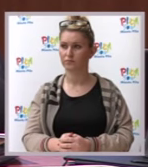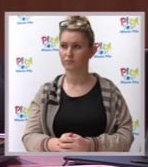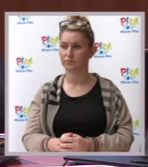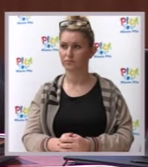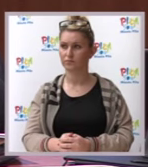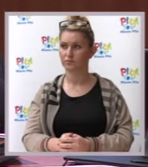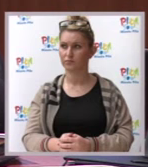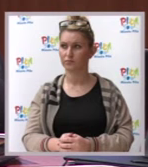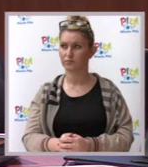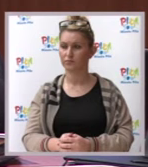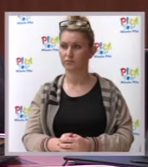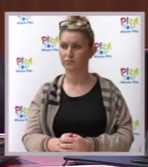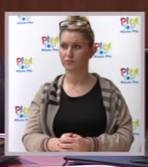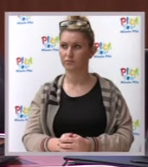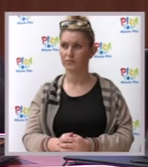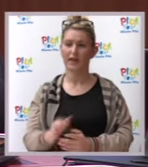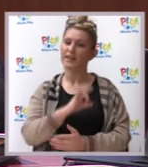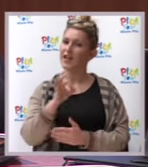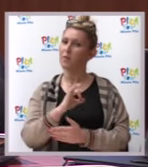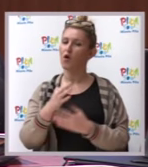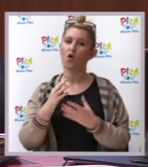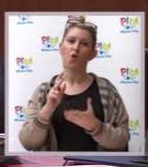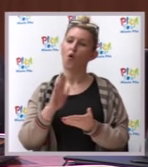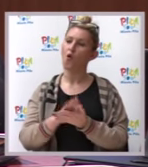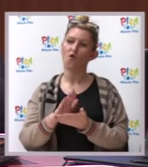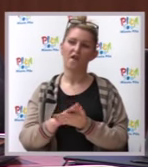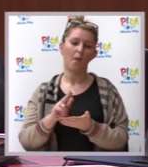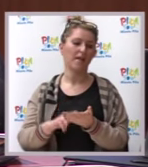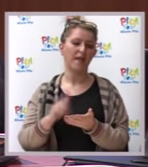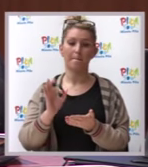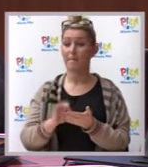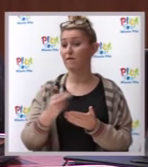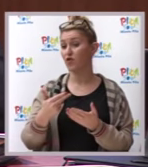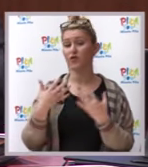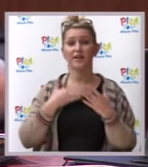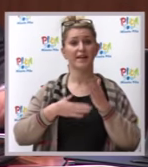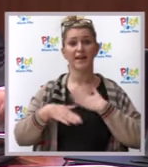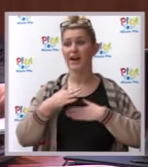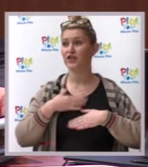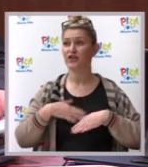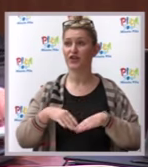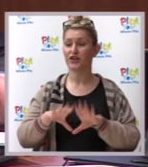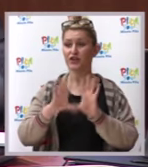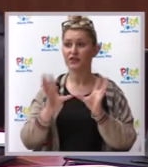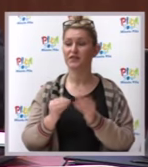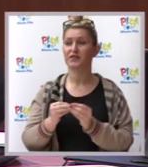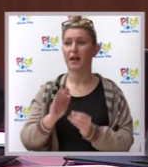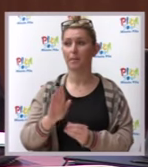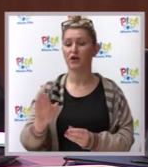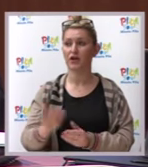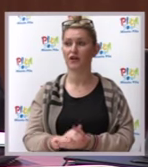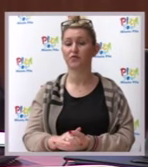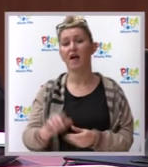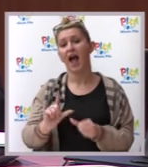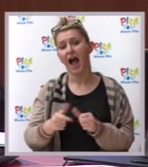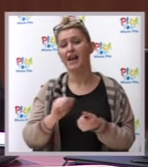nieruchomości, zarządców nieruchomości, przedsiębiorców, ale niestety potrzeby gminy, potrzeby samorządu